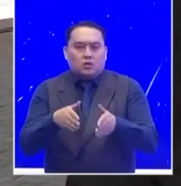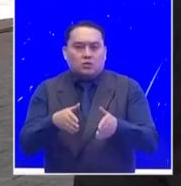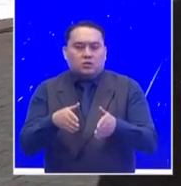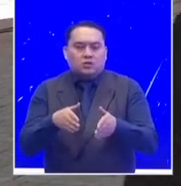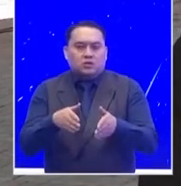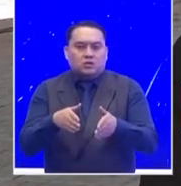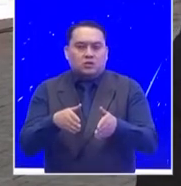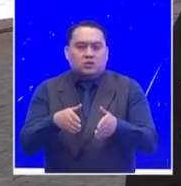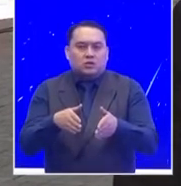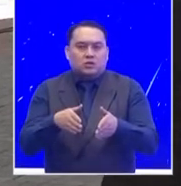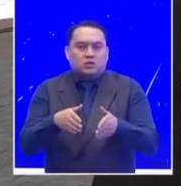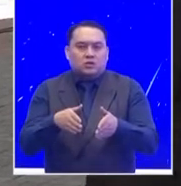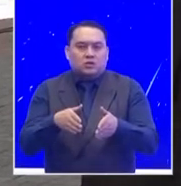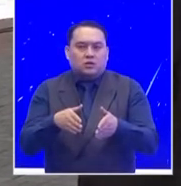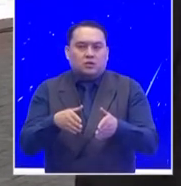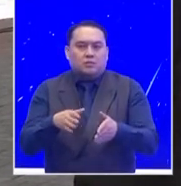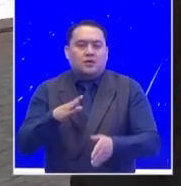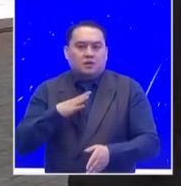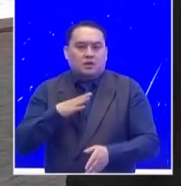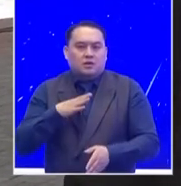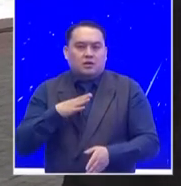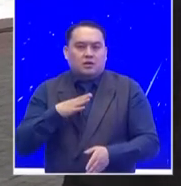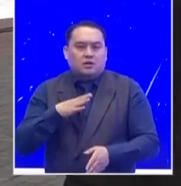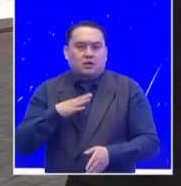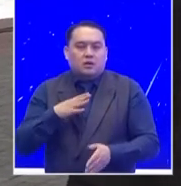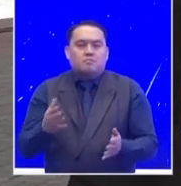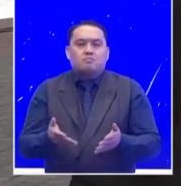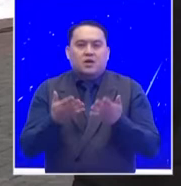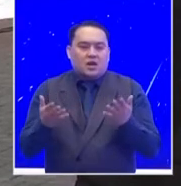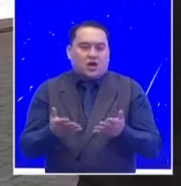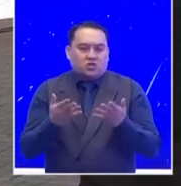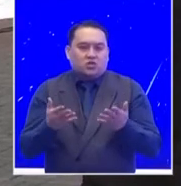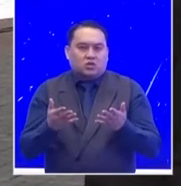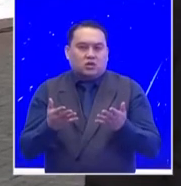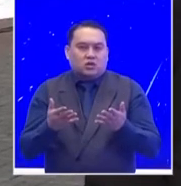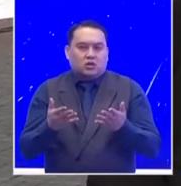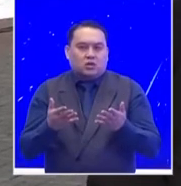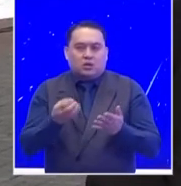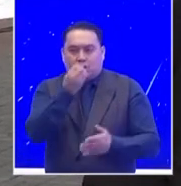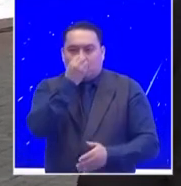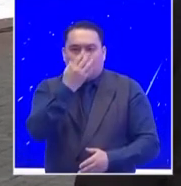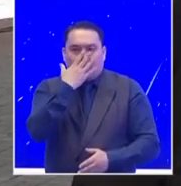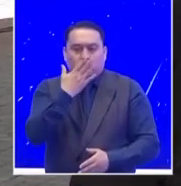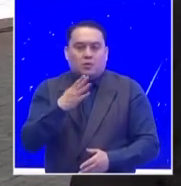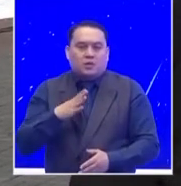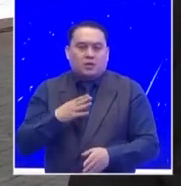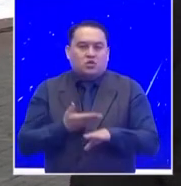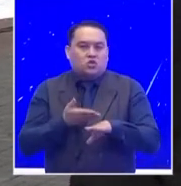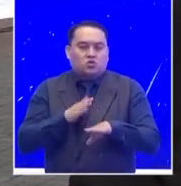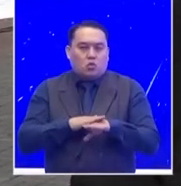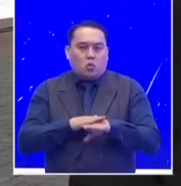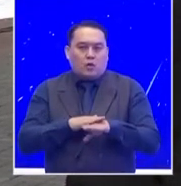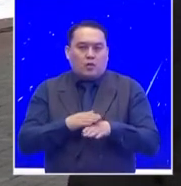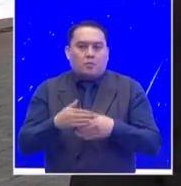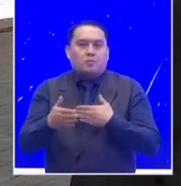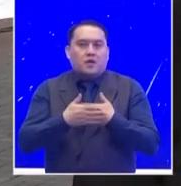отъехали. Ну и стало чуть полегче, но японец... Ему было тяжело, который ехал